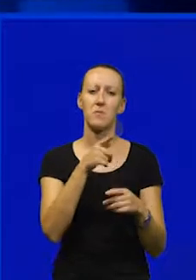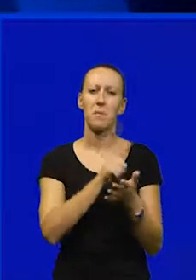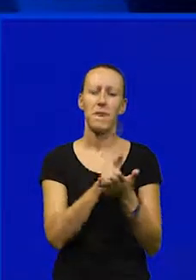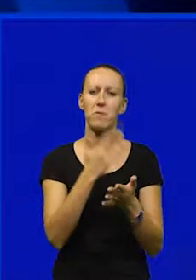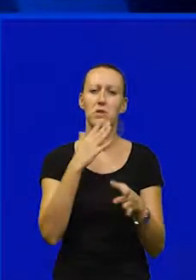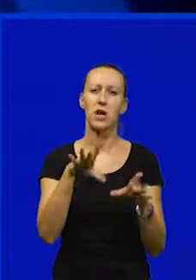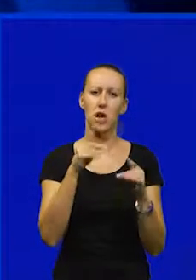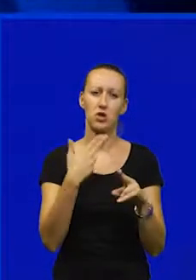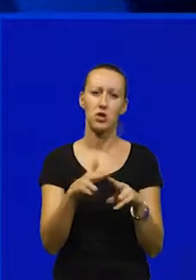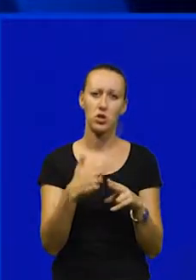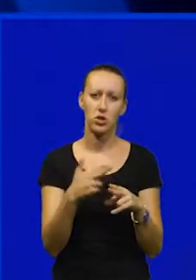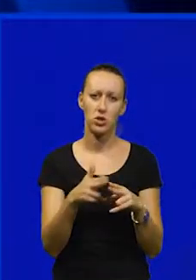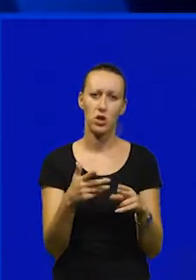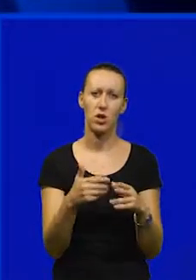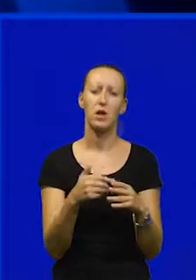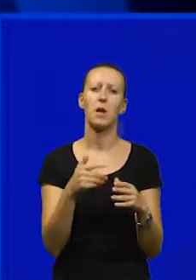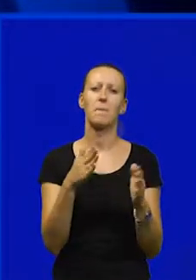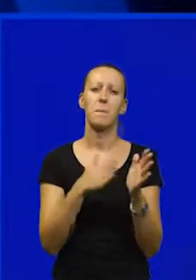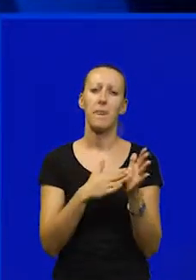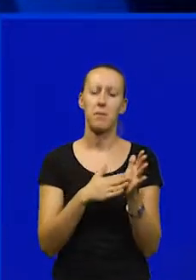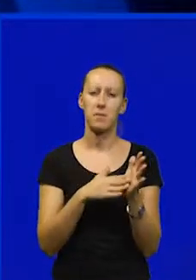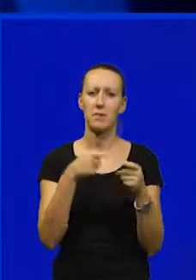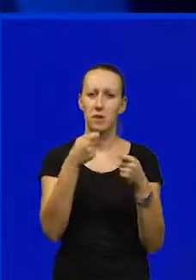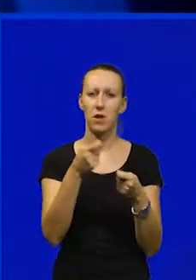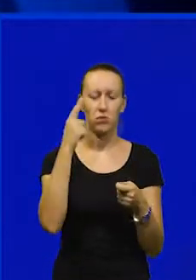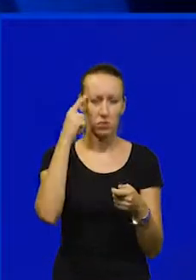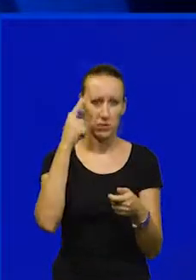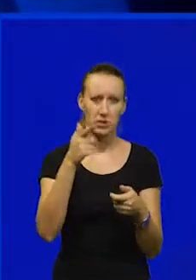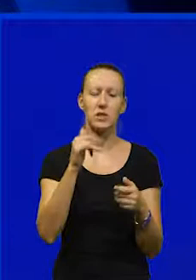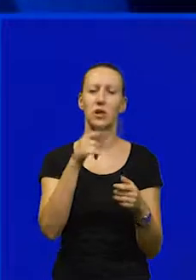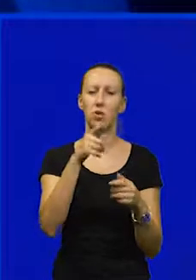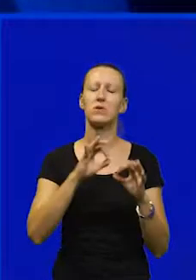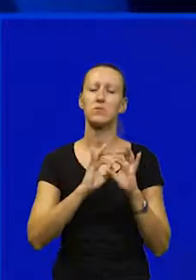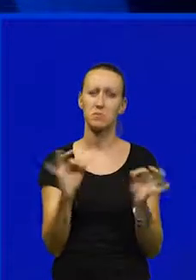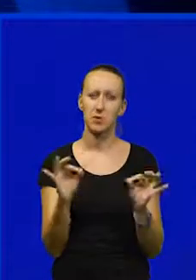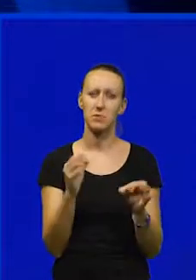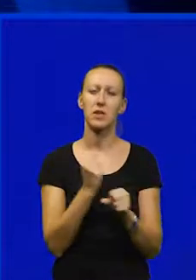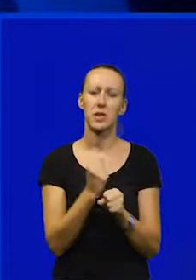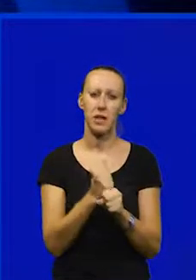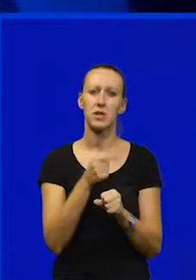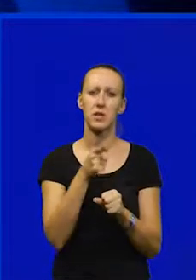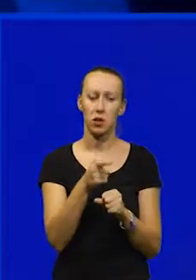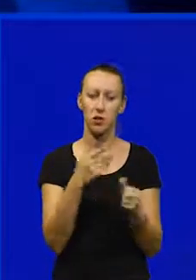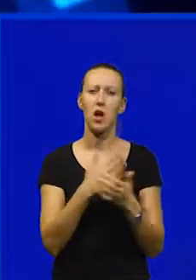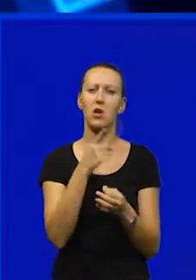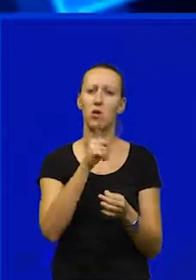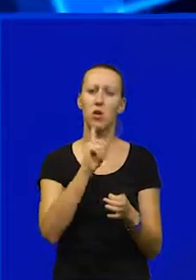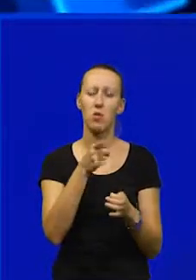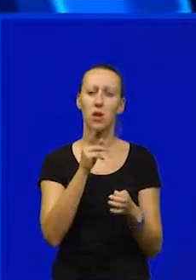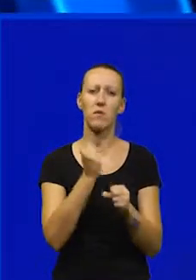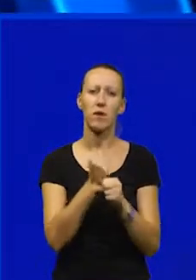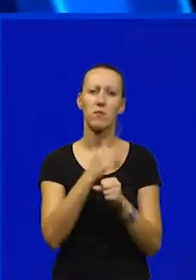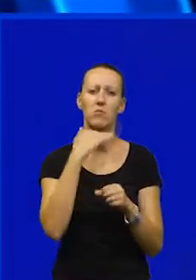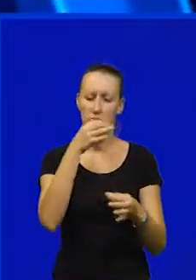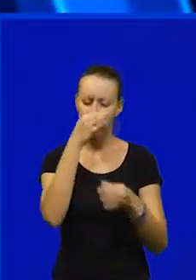dok se ne nađe rješenje. Premijer je dao do znanja da je on spreman raditi na tome ali da oni moraju napraviti